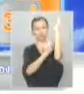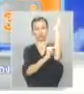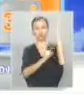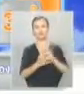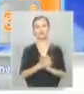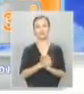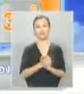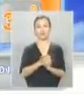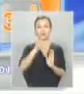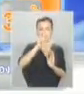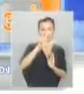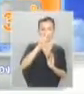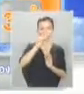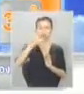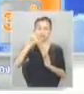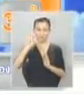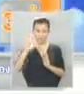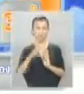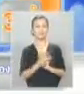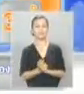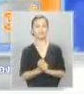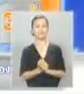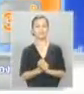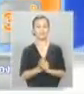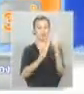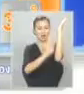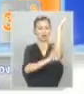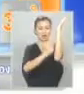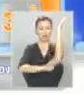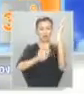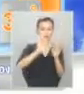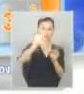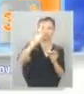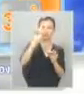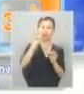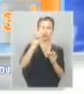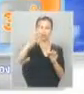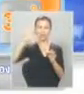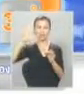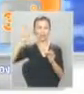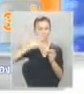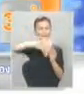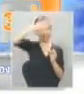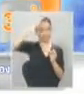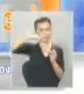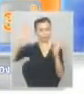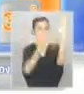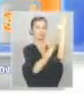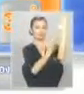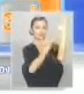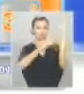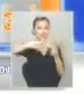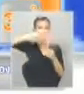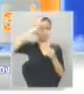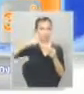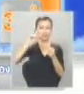ภูมิระหว่าง 23-33 องศาเซลเซียสอ่าวไทยทะเลมีคลื่นสูง 2-3 เมตรและด้านฝั่งอันดามันทะเลมีคลื่นสู